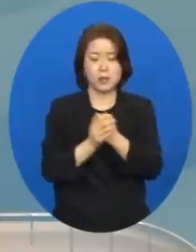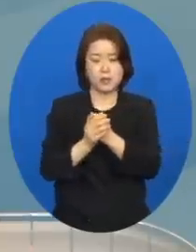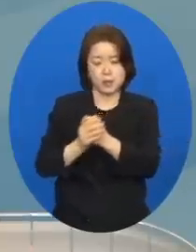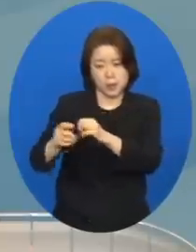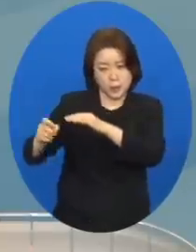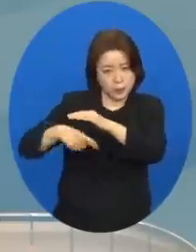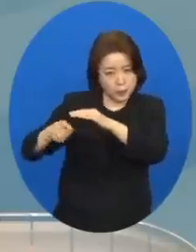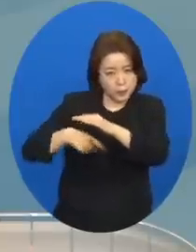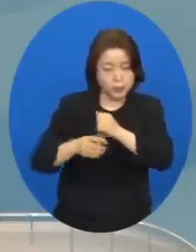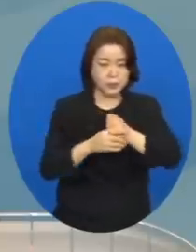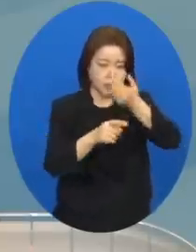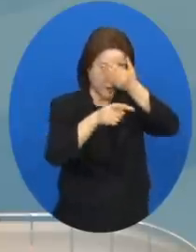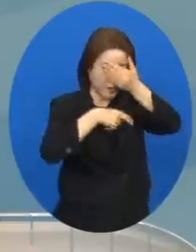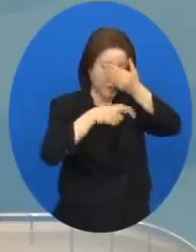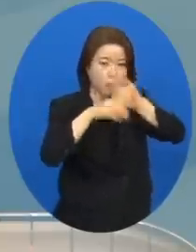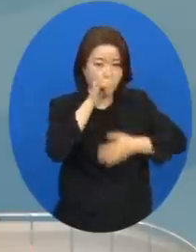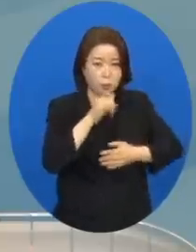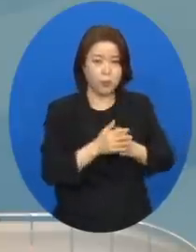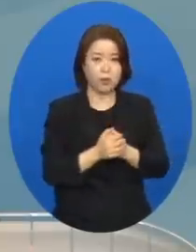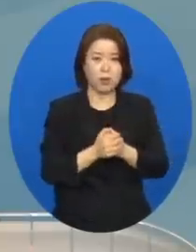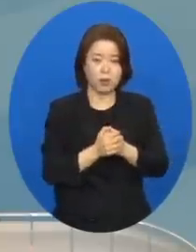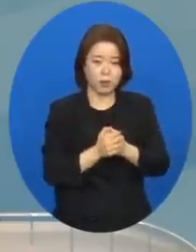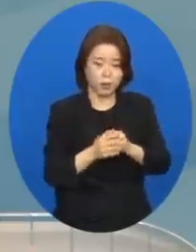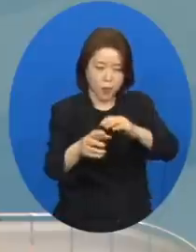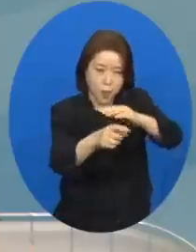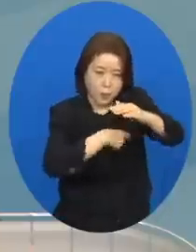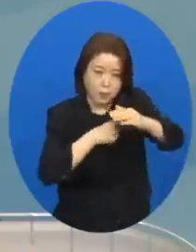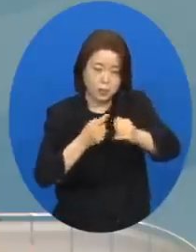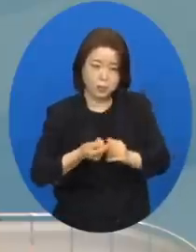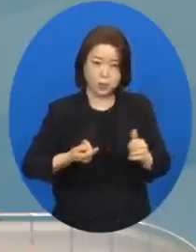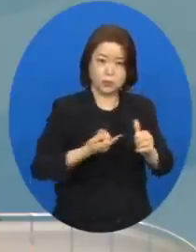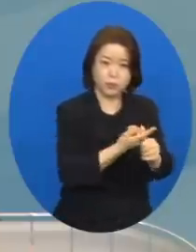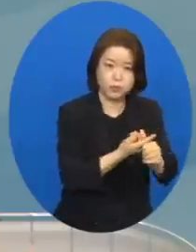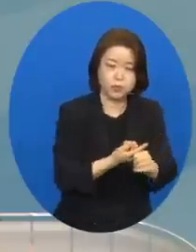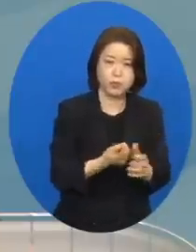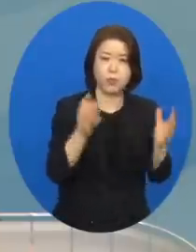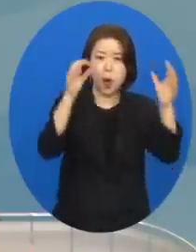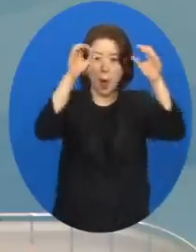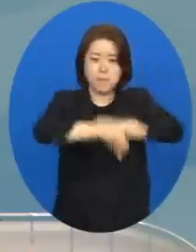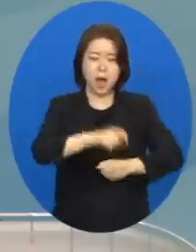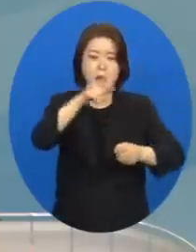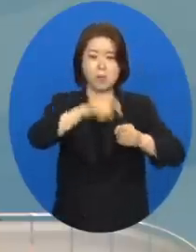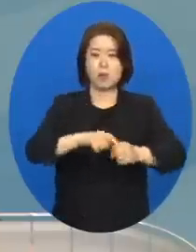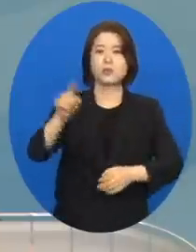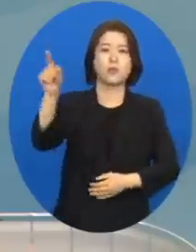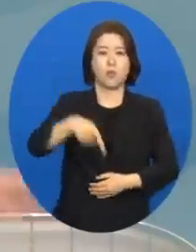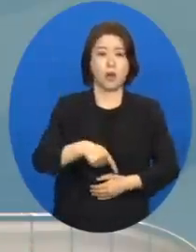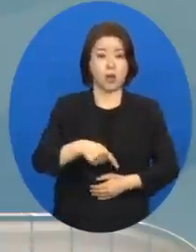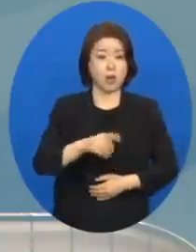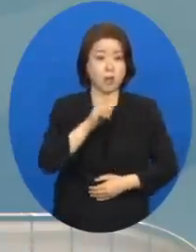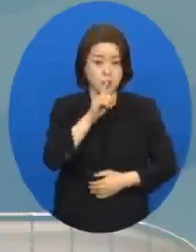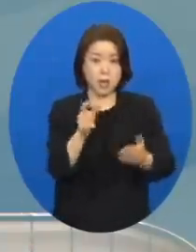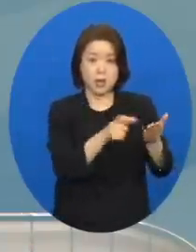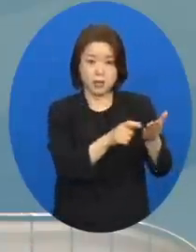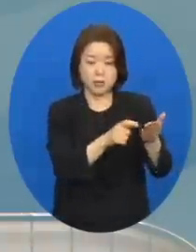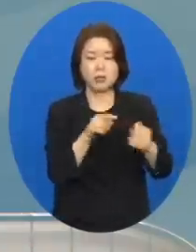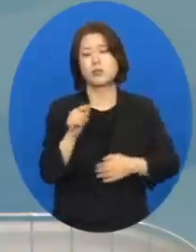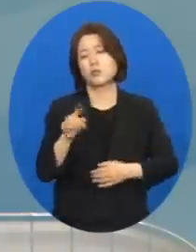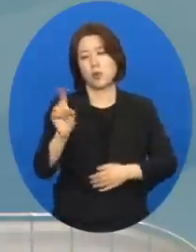강도가 10절에 보면 훔치고 죽이고 파괴하려고 온다고 했습니다.